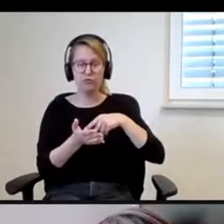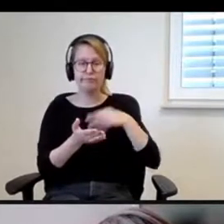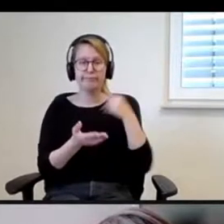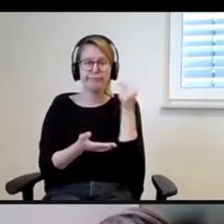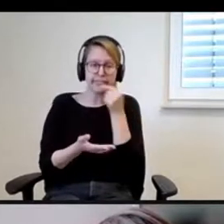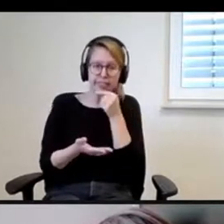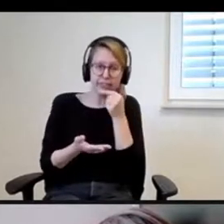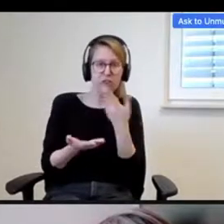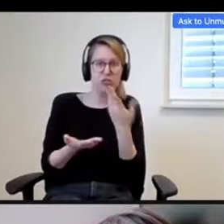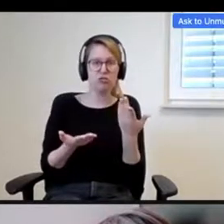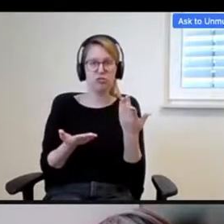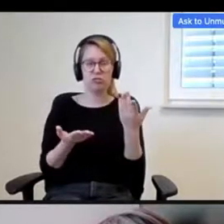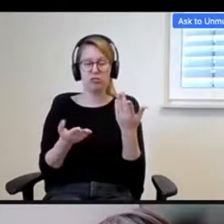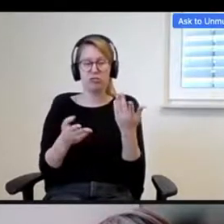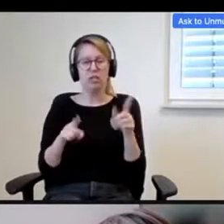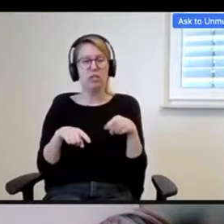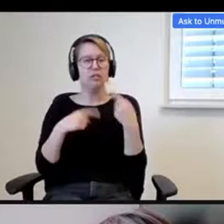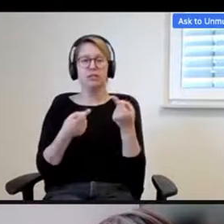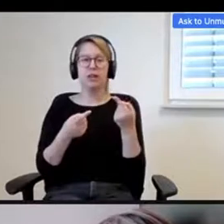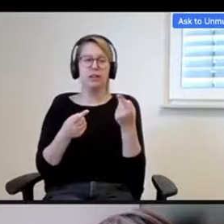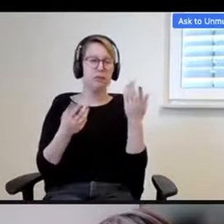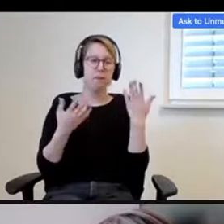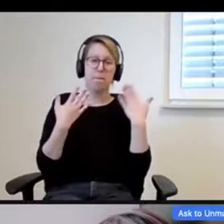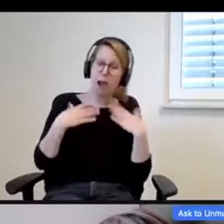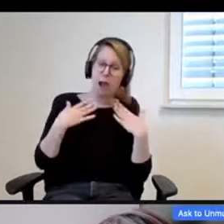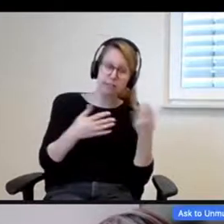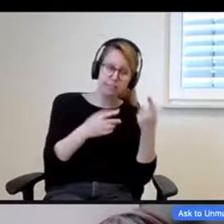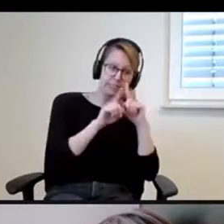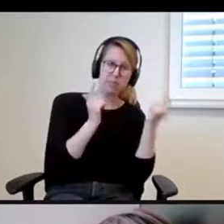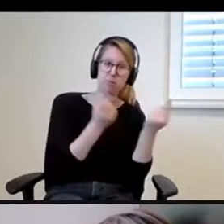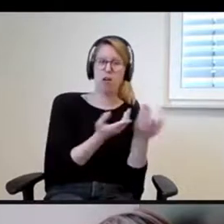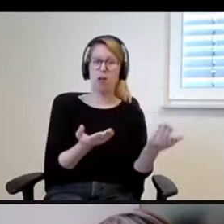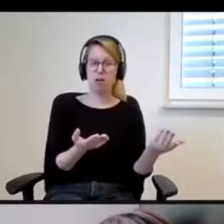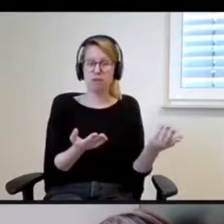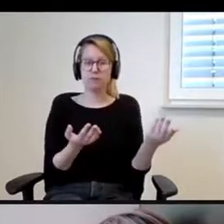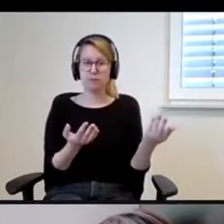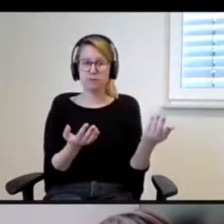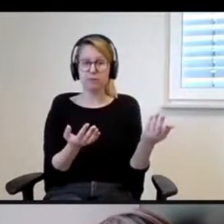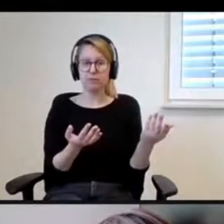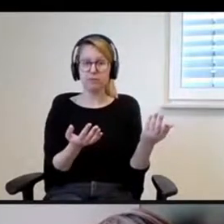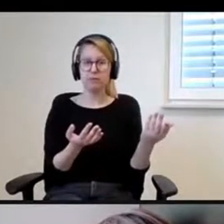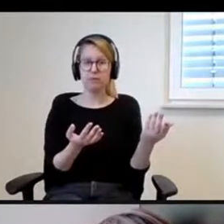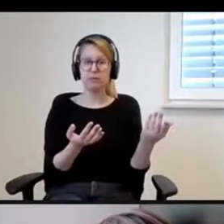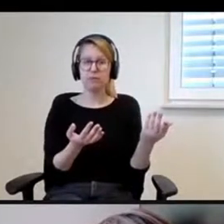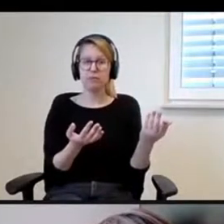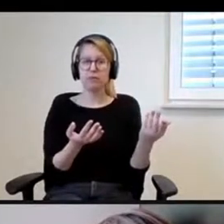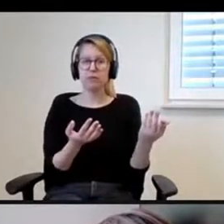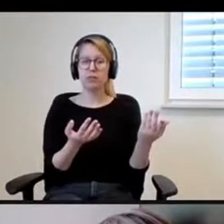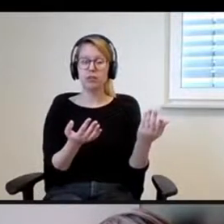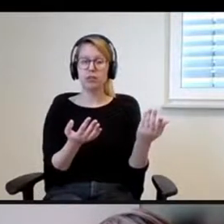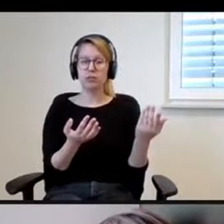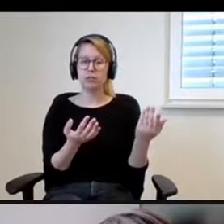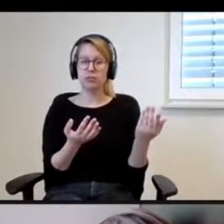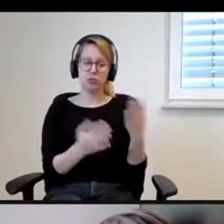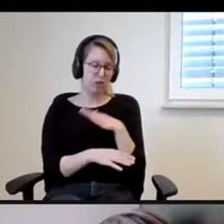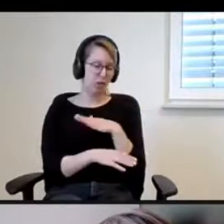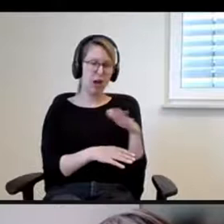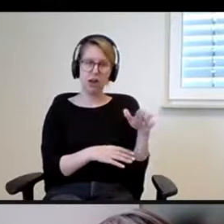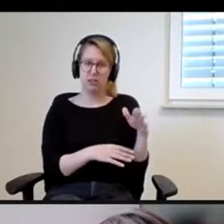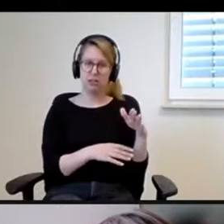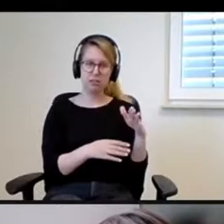salle de bain. Et je crois qu'il faudrait que chaque chose qu'on fait, on se pose la question, est-ce qu'on a vraiment